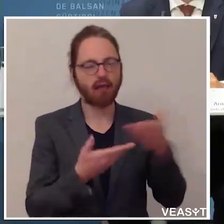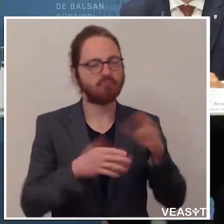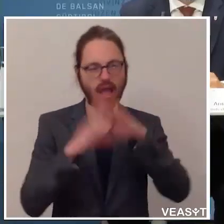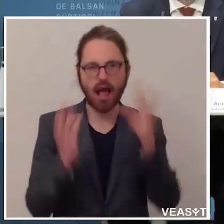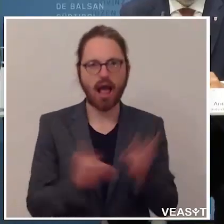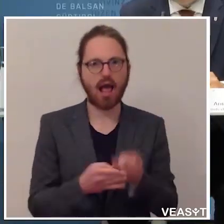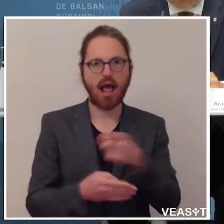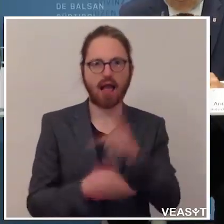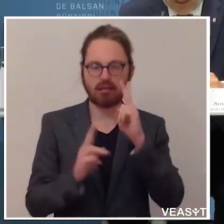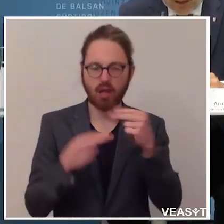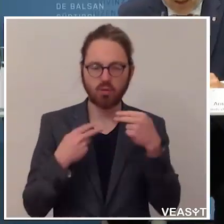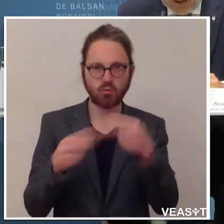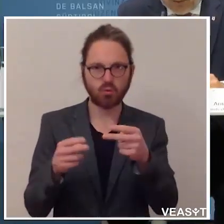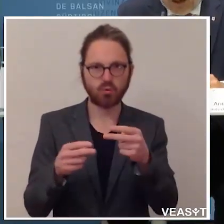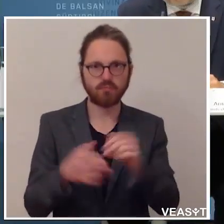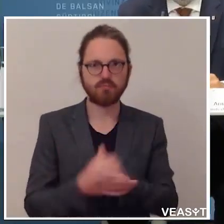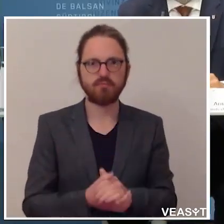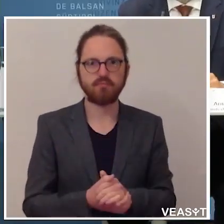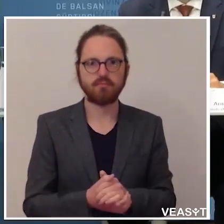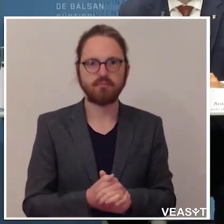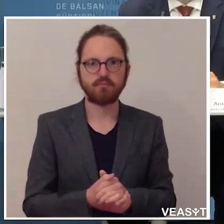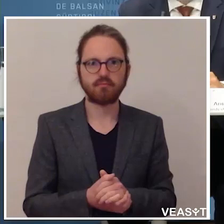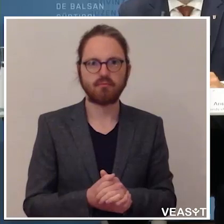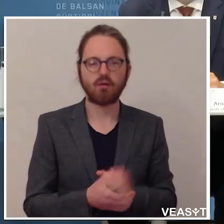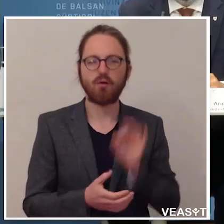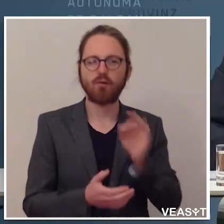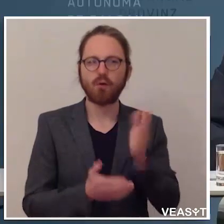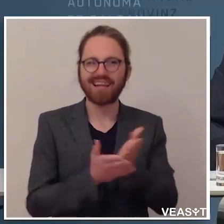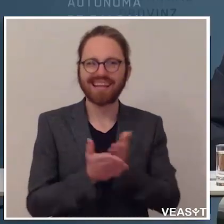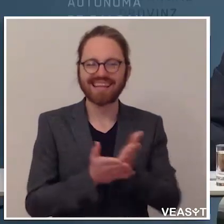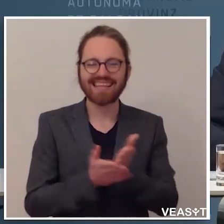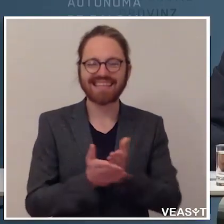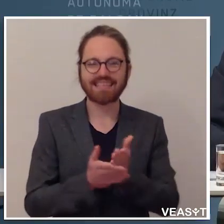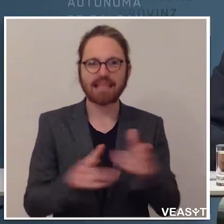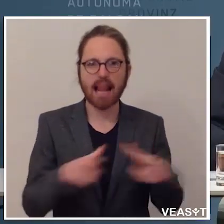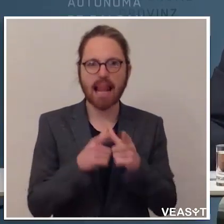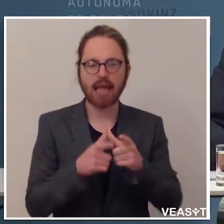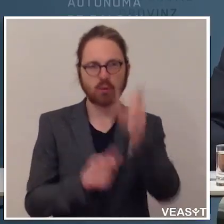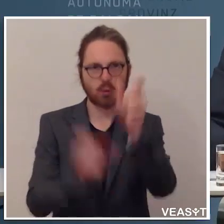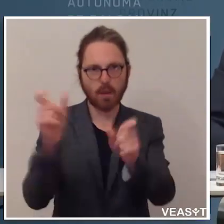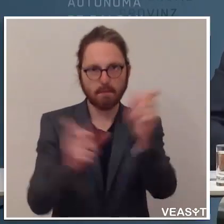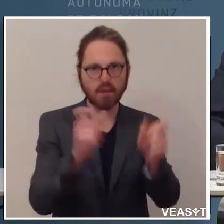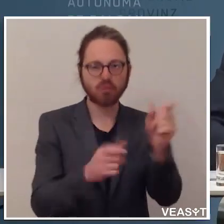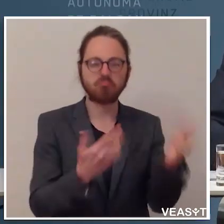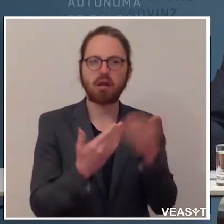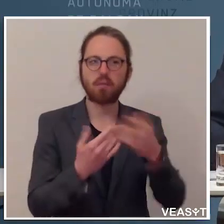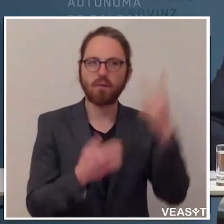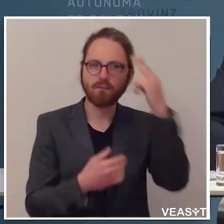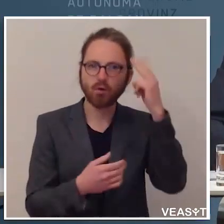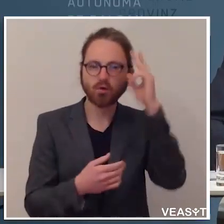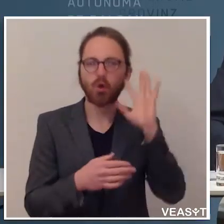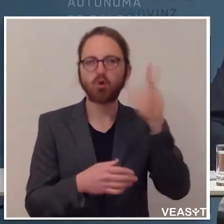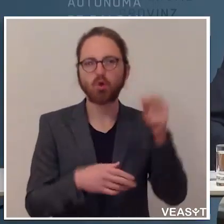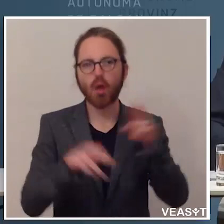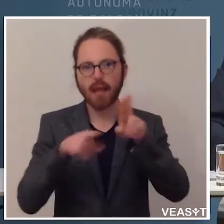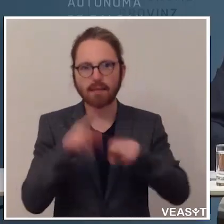produzierenden Tätigkeiten anbelangt. Wir haben für die Dienste an Personen, zum Beispiel Friseure, Schönheitspfleger, Barbiere, für